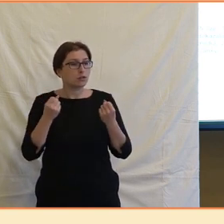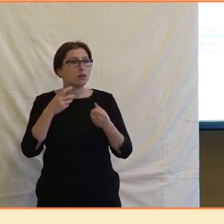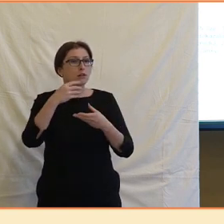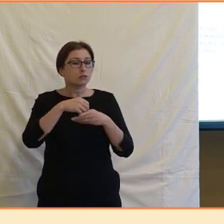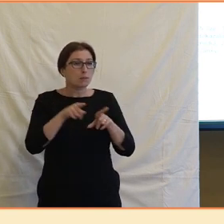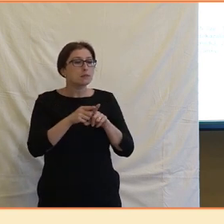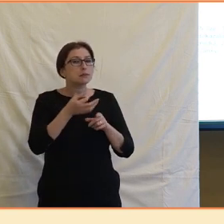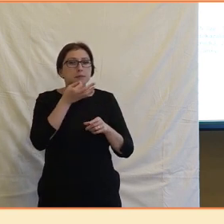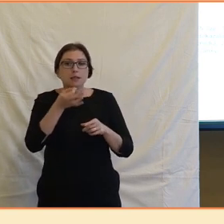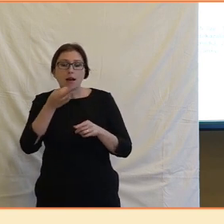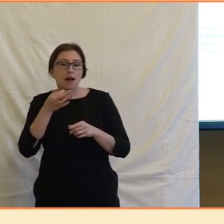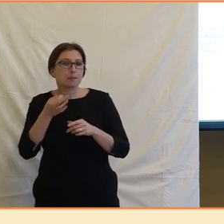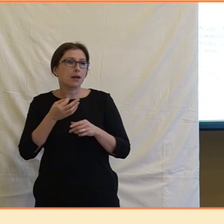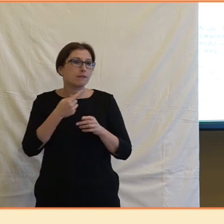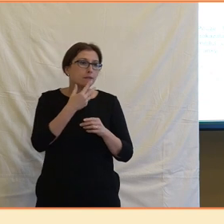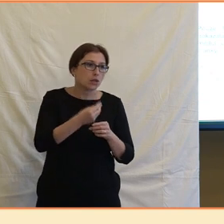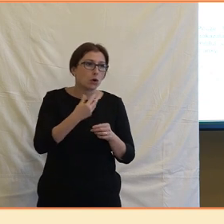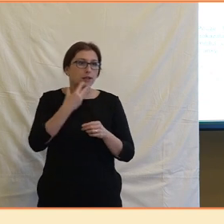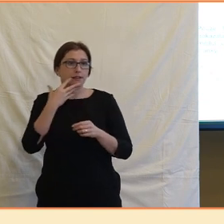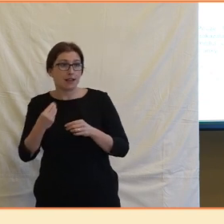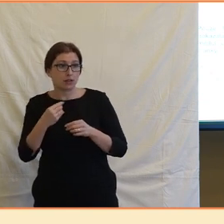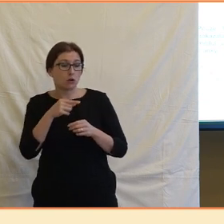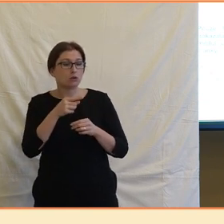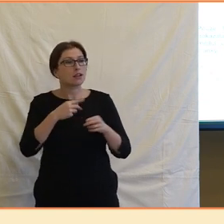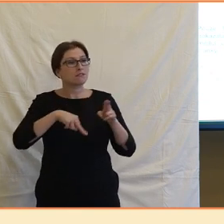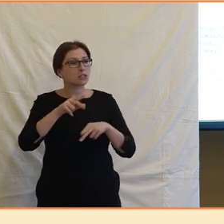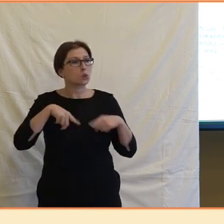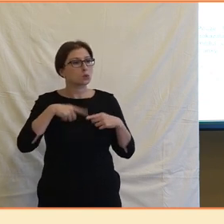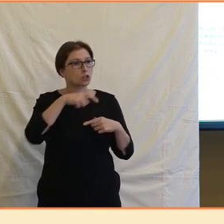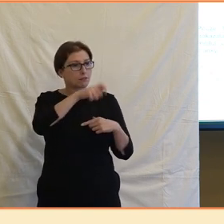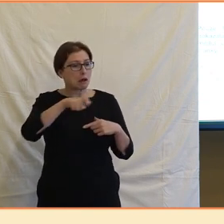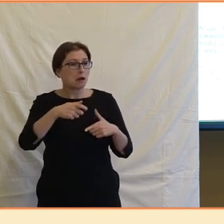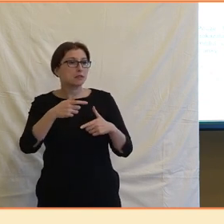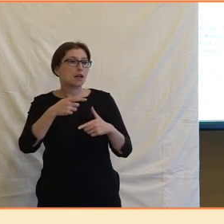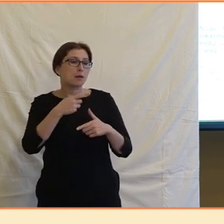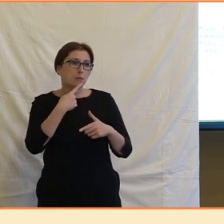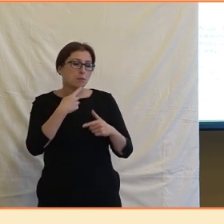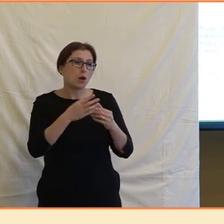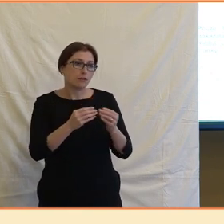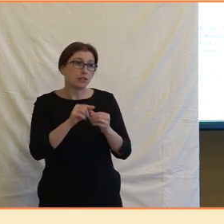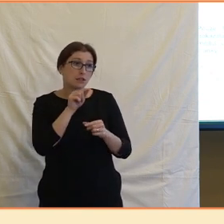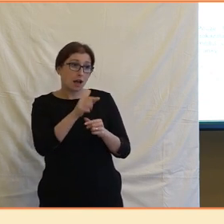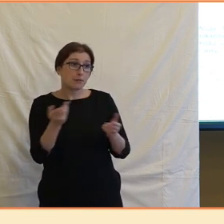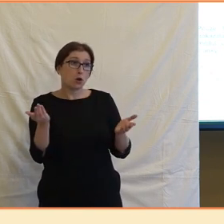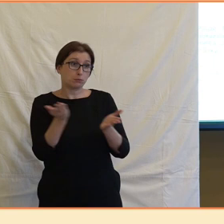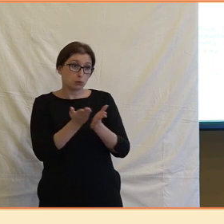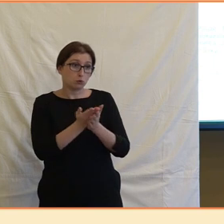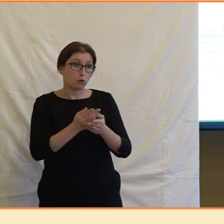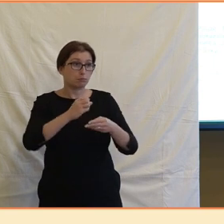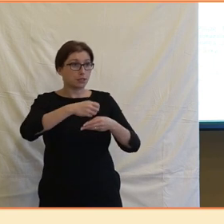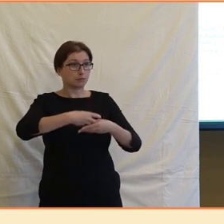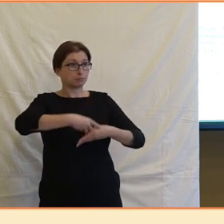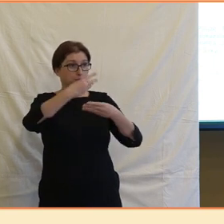negativa personalizace, přičemž řada uživatelů uvádí, že samozřejmě personalizace má